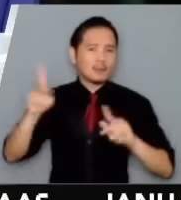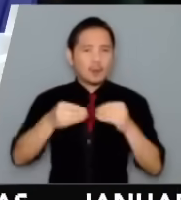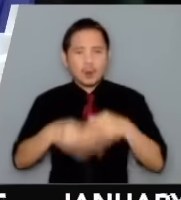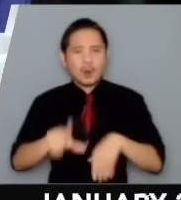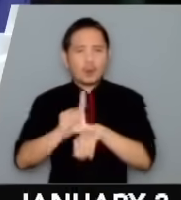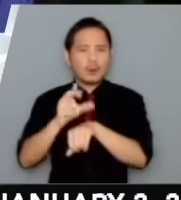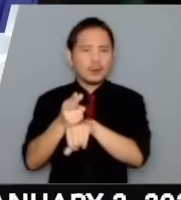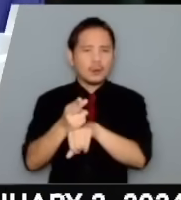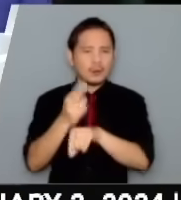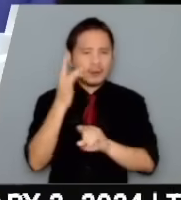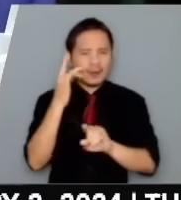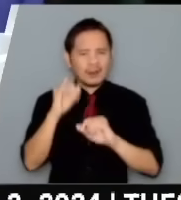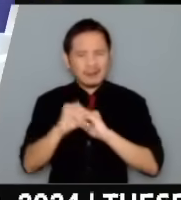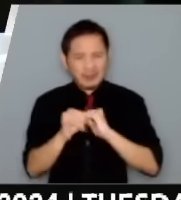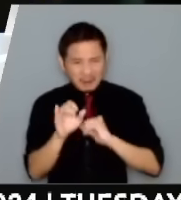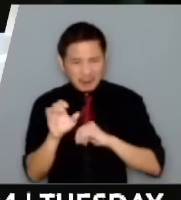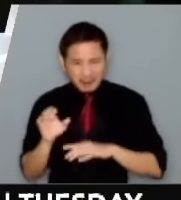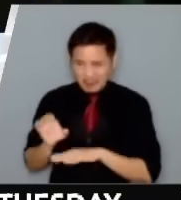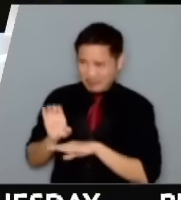pinapaaral pa kami.